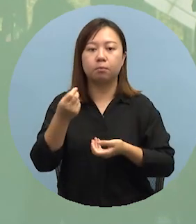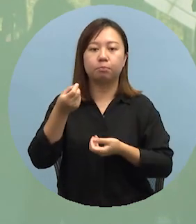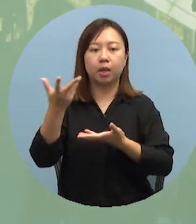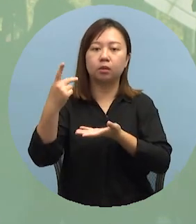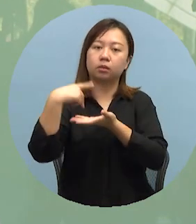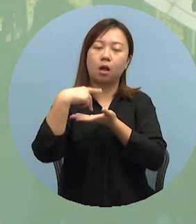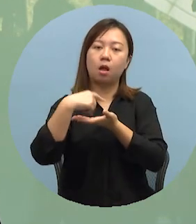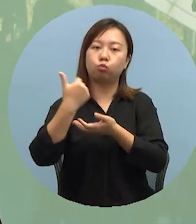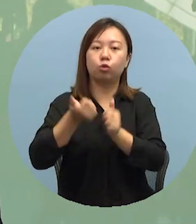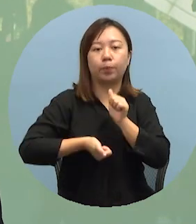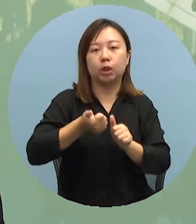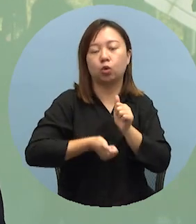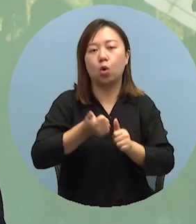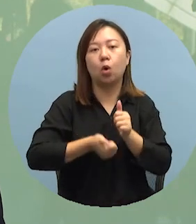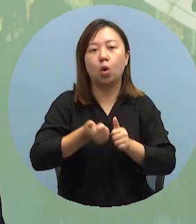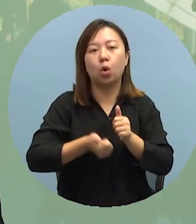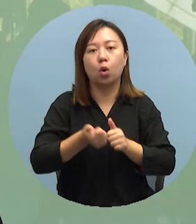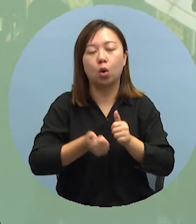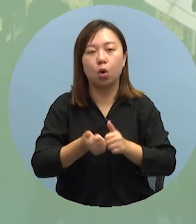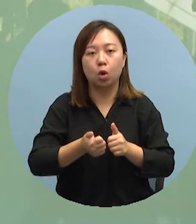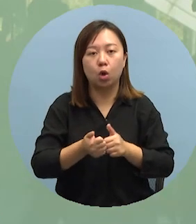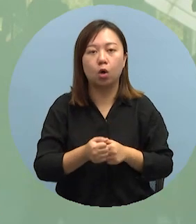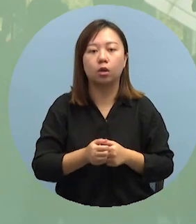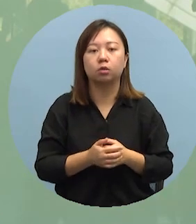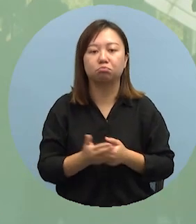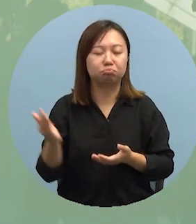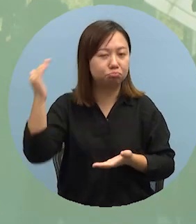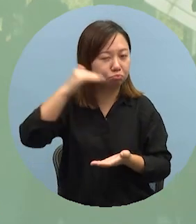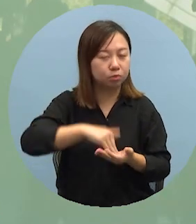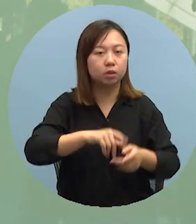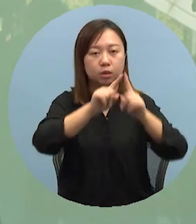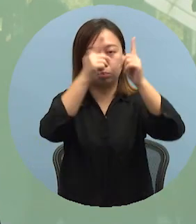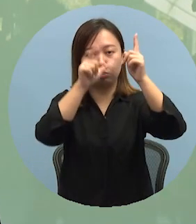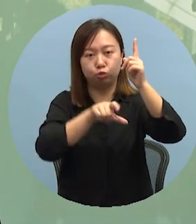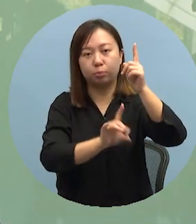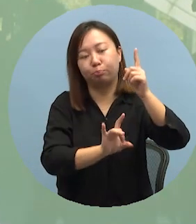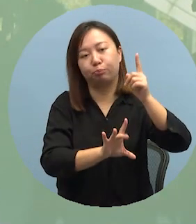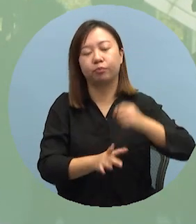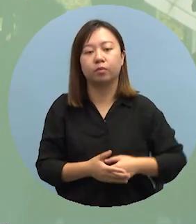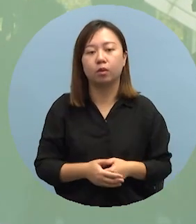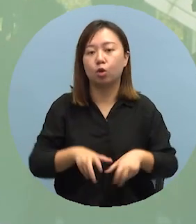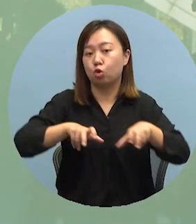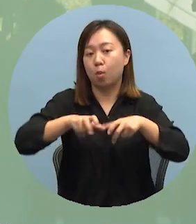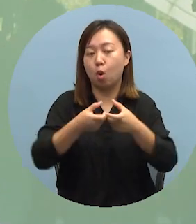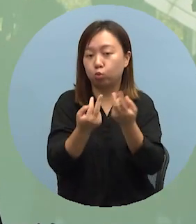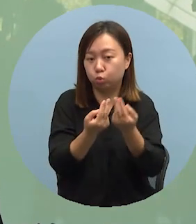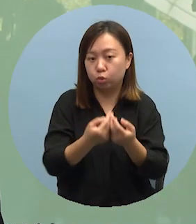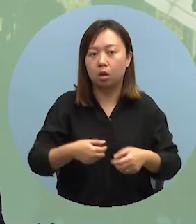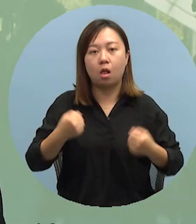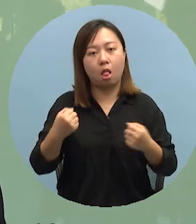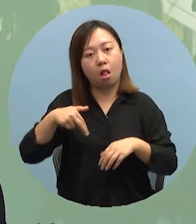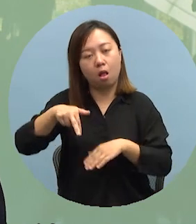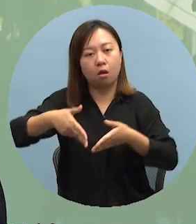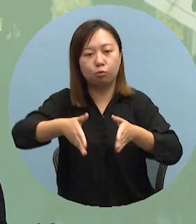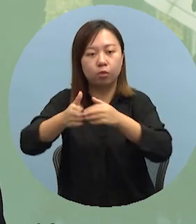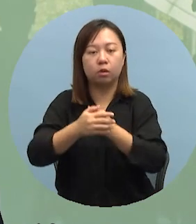地俾高爾夫球會咧去籌辦呢2個賽事，直至到咧11月15日寵物公園咧同埋步行徑咧喺借